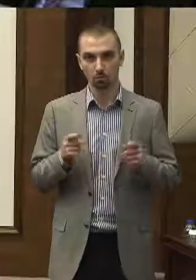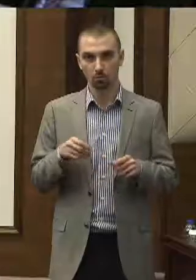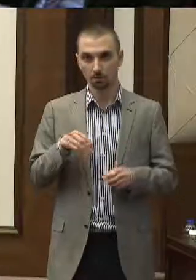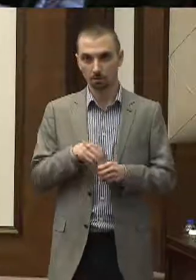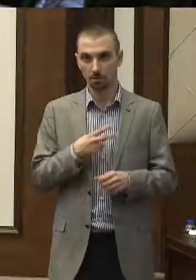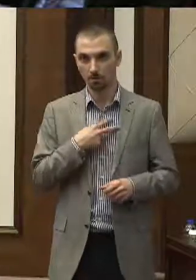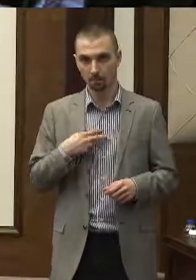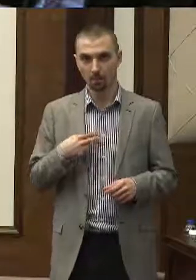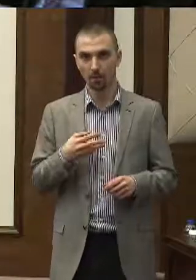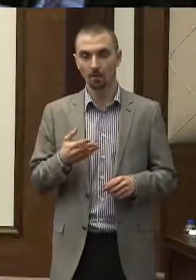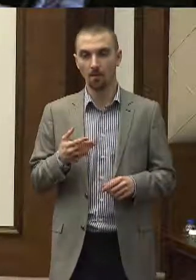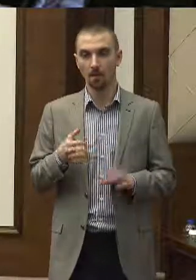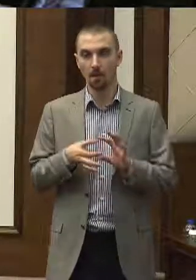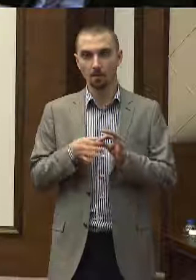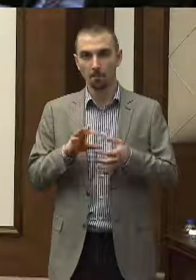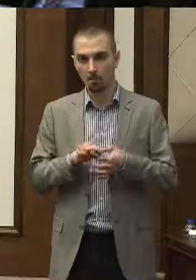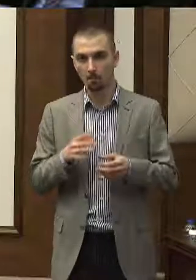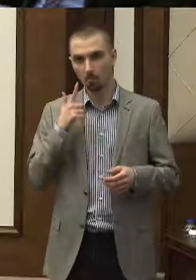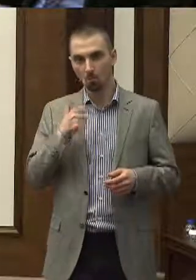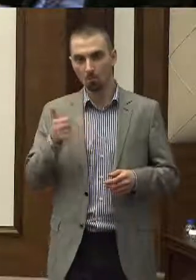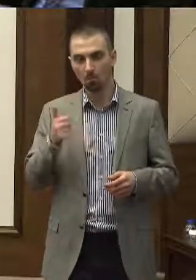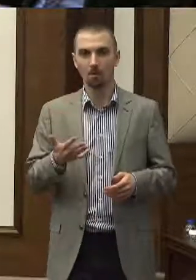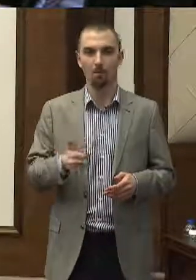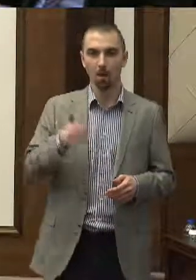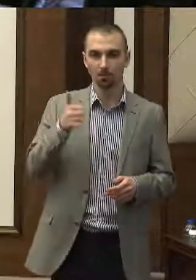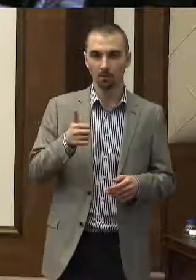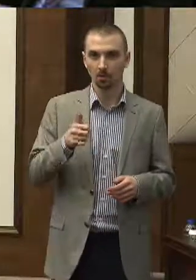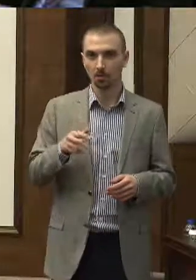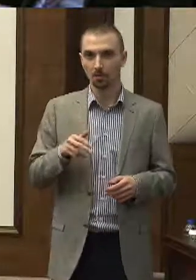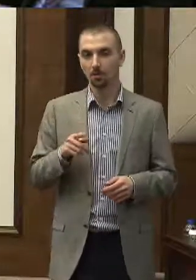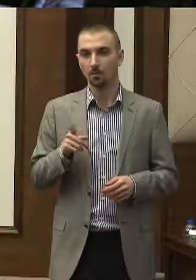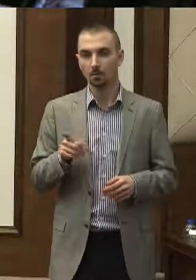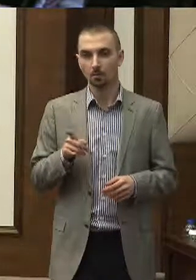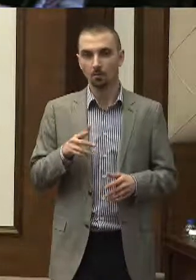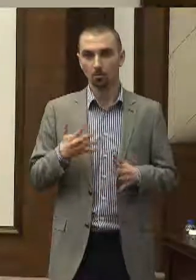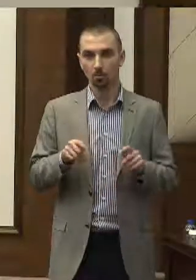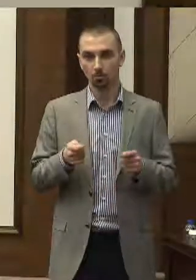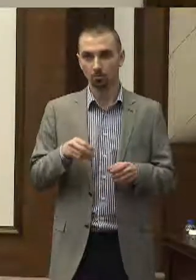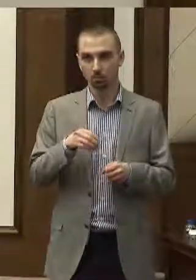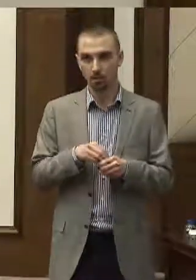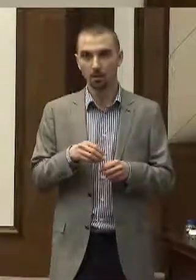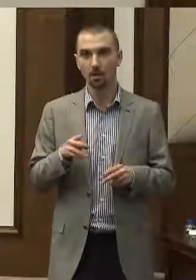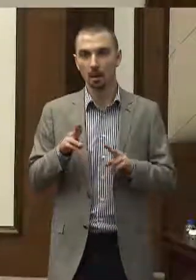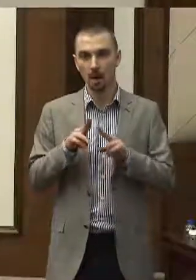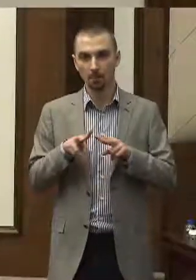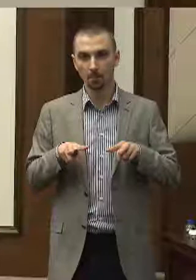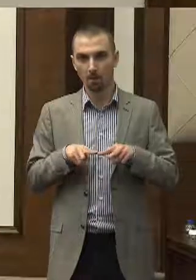Büyükçekmece Belediyesi Emlak ve İstimlak Müdürlüğü Başkanlık Makamına. Büyükçekmece ilçesi Kamilova